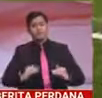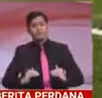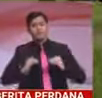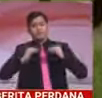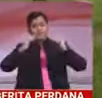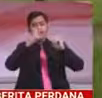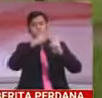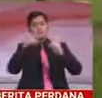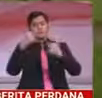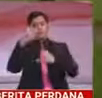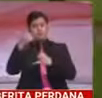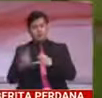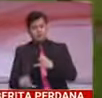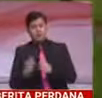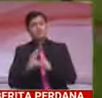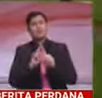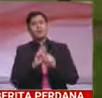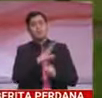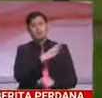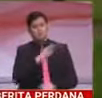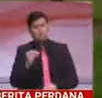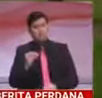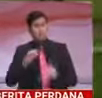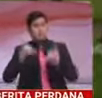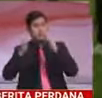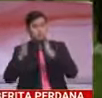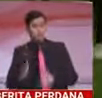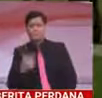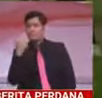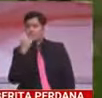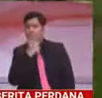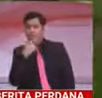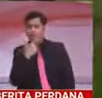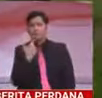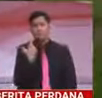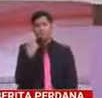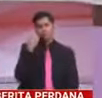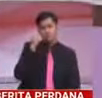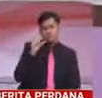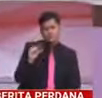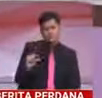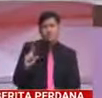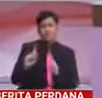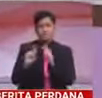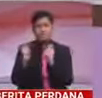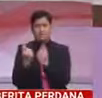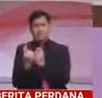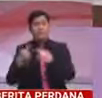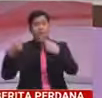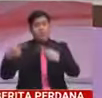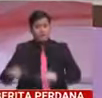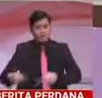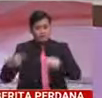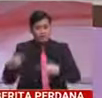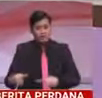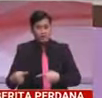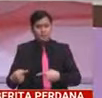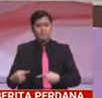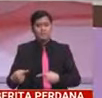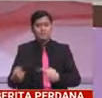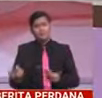tetap mengingatkan pemain agar tidak mengambil muda Pa awan yang mungkin membuat kejutan lebih-lebih lagi dalam format cloonan